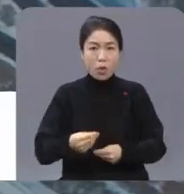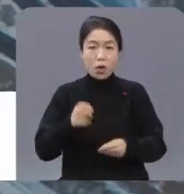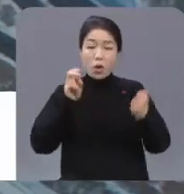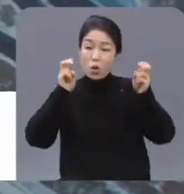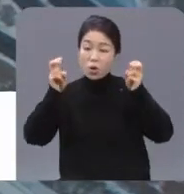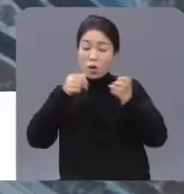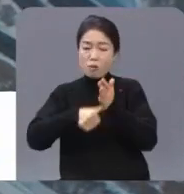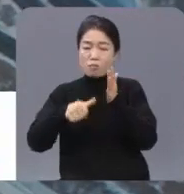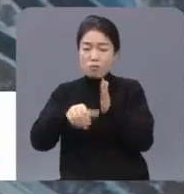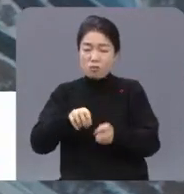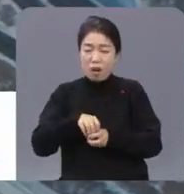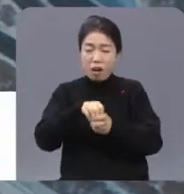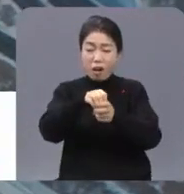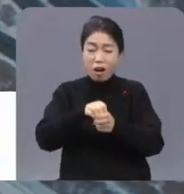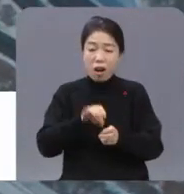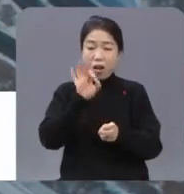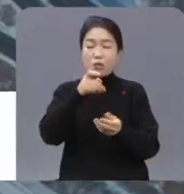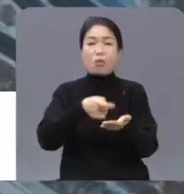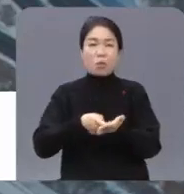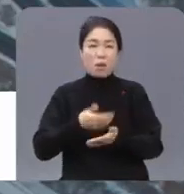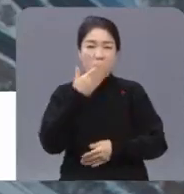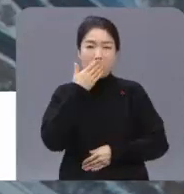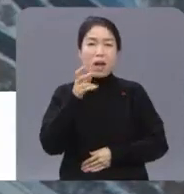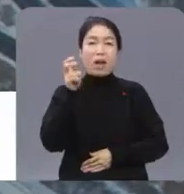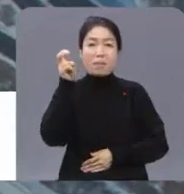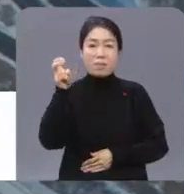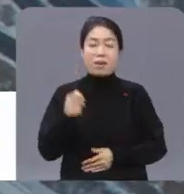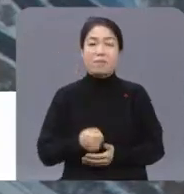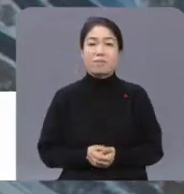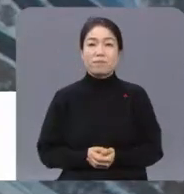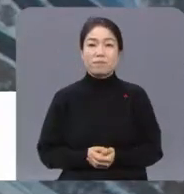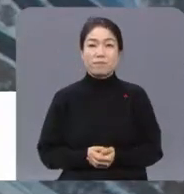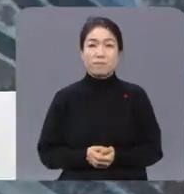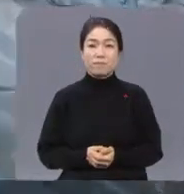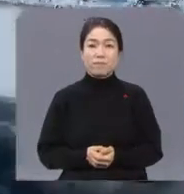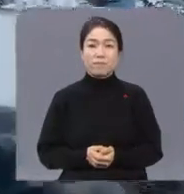절감에도 보탬이 될 것으로 보입니다 김혜림 기자입니다